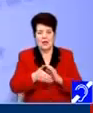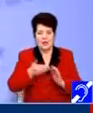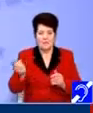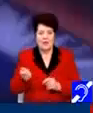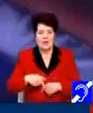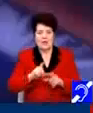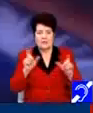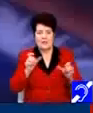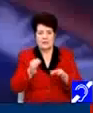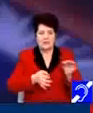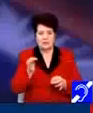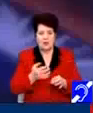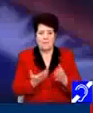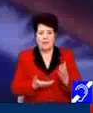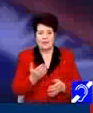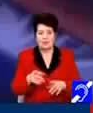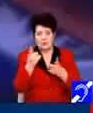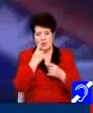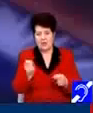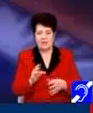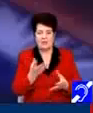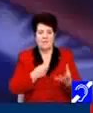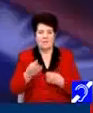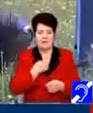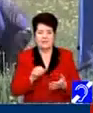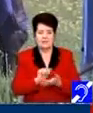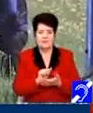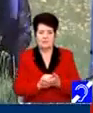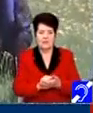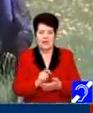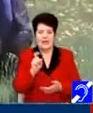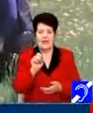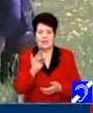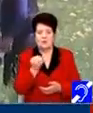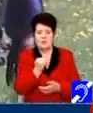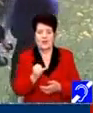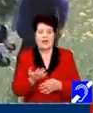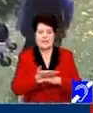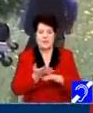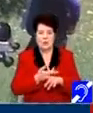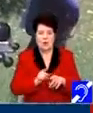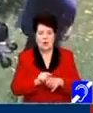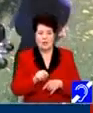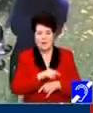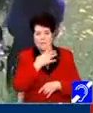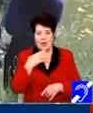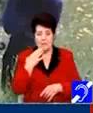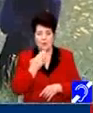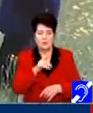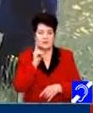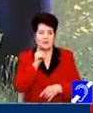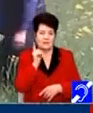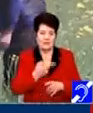fața instanțelor de judecată pentru că ar fi dat declarații false într-un dosar de hărțuire sexuală. Mai exact, ar fi susținut că mai mulți tineri de origine